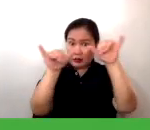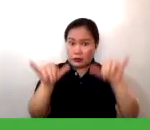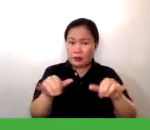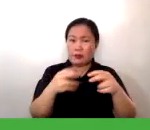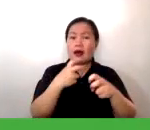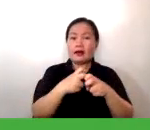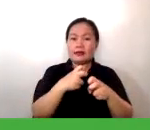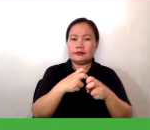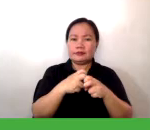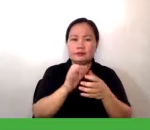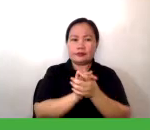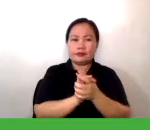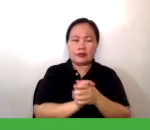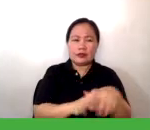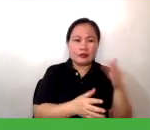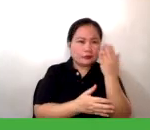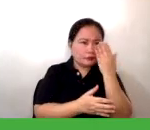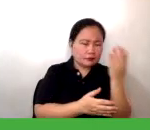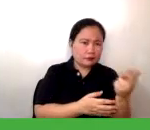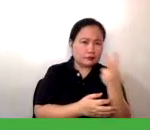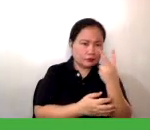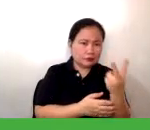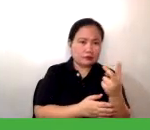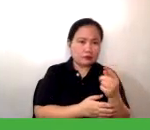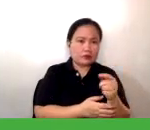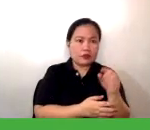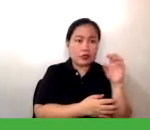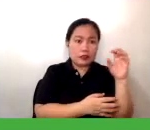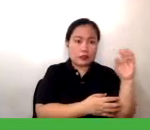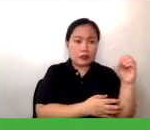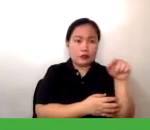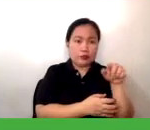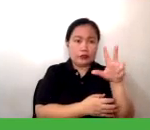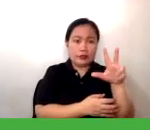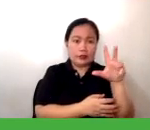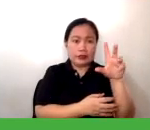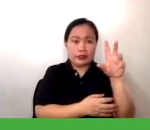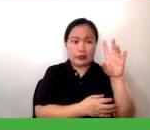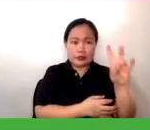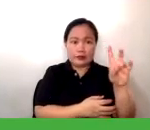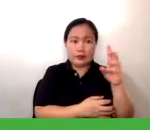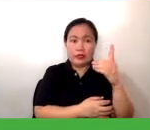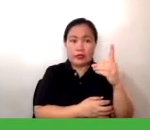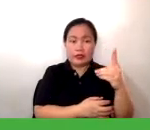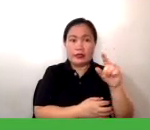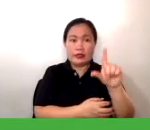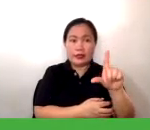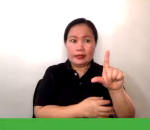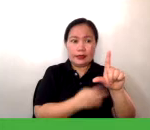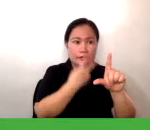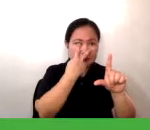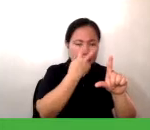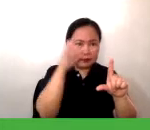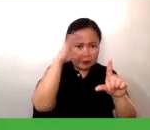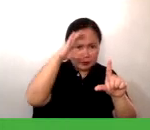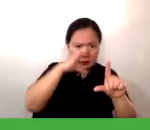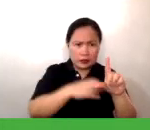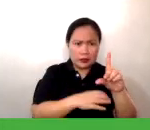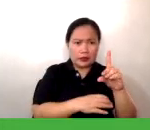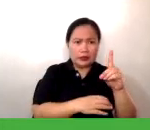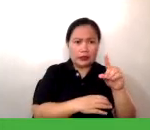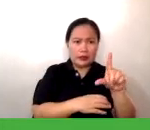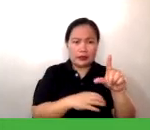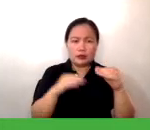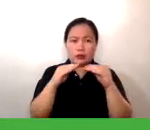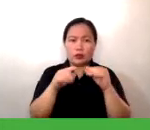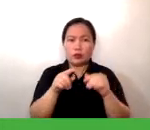natin. Okay? Next, 0.37 decaliters to milliliters. So, simula